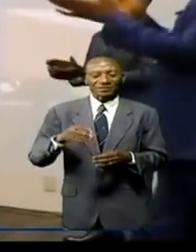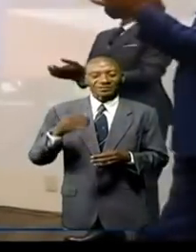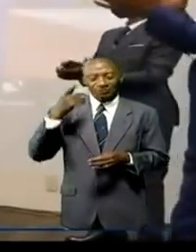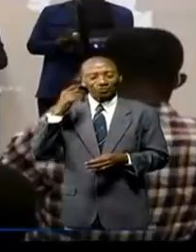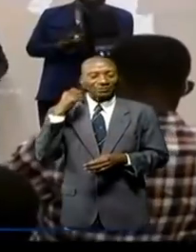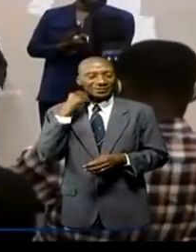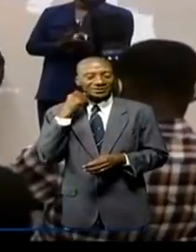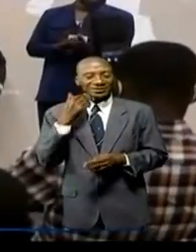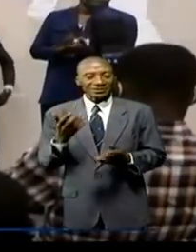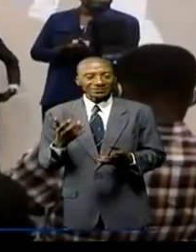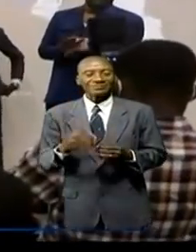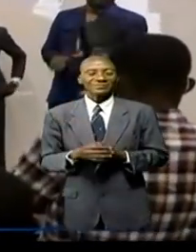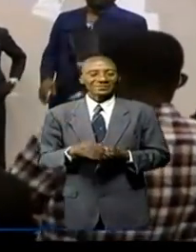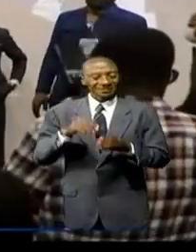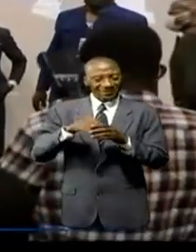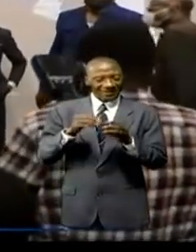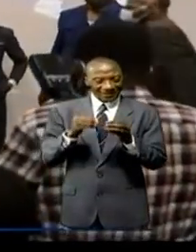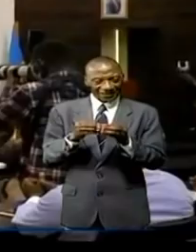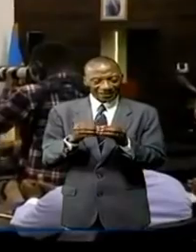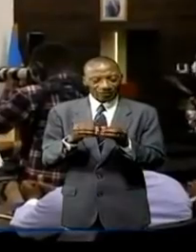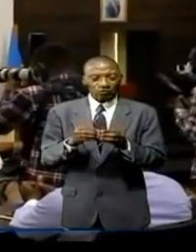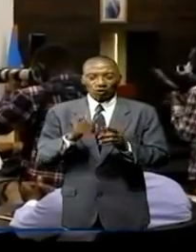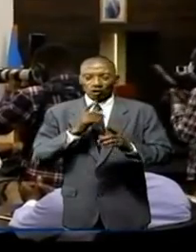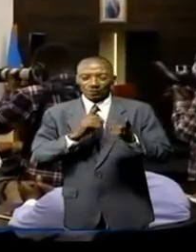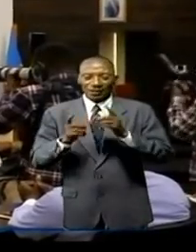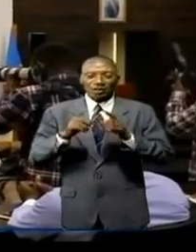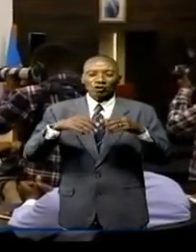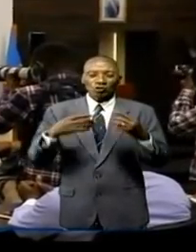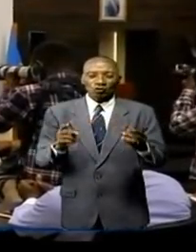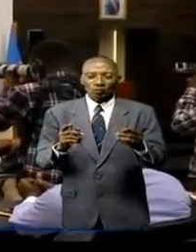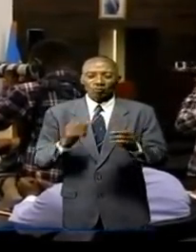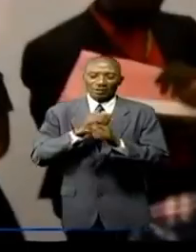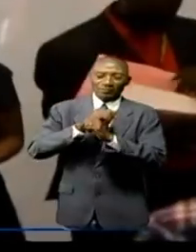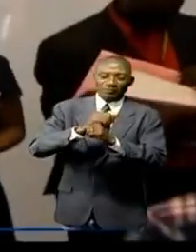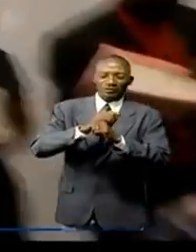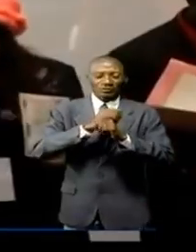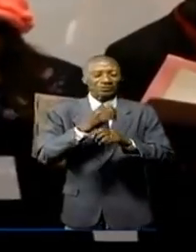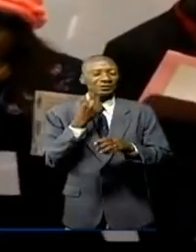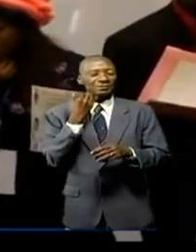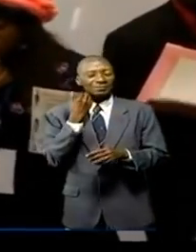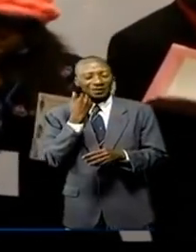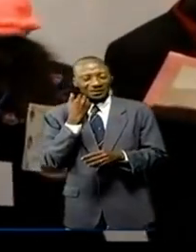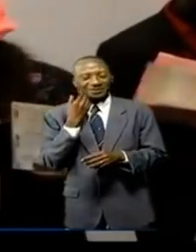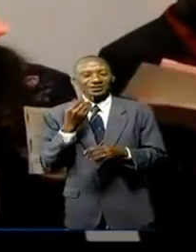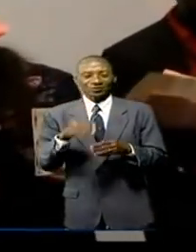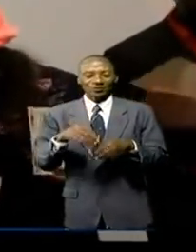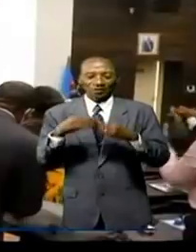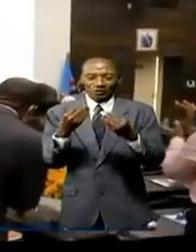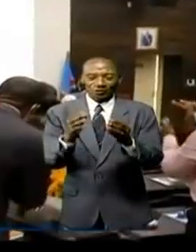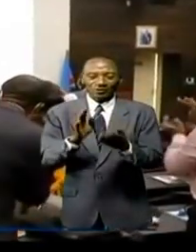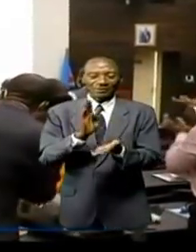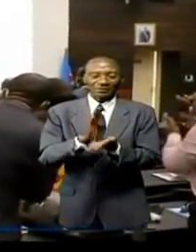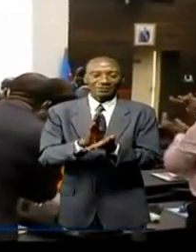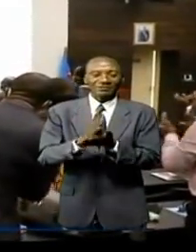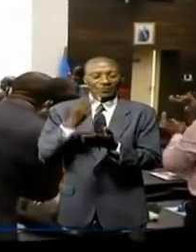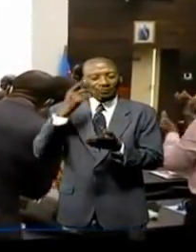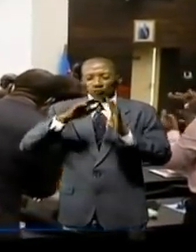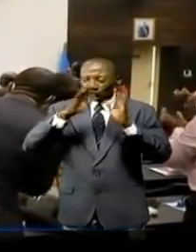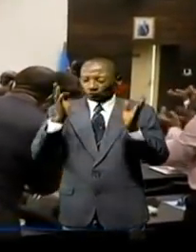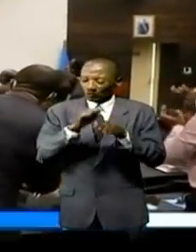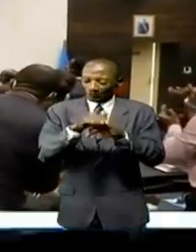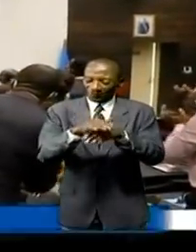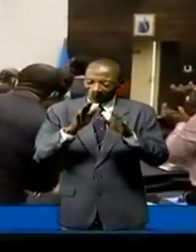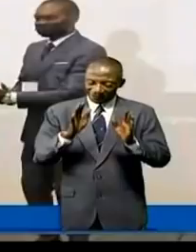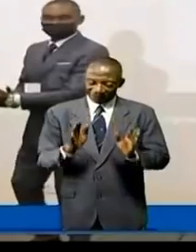grande messe d'échange sur la gestion de la COVID-19, des brevets ont été remis à tous les participants et un certificat d'honneur a